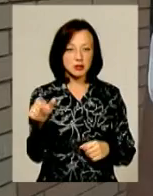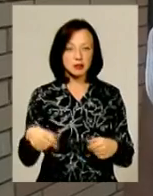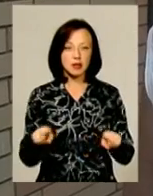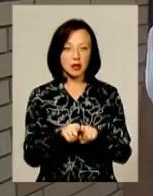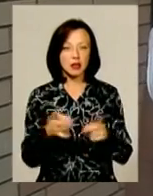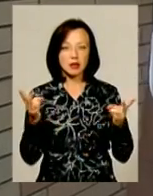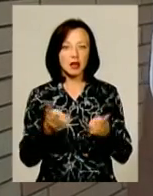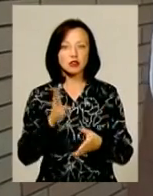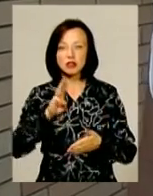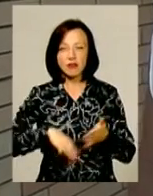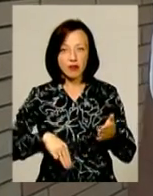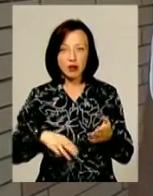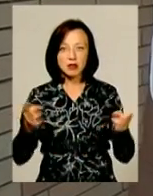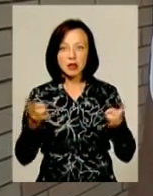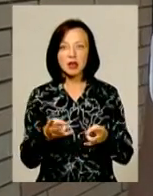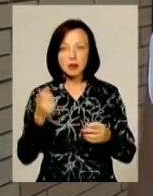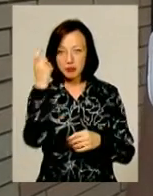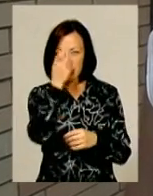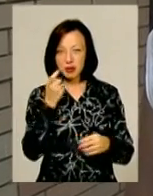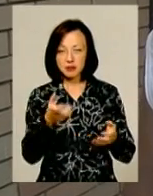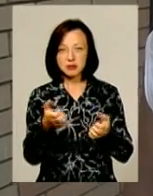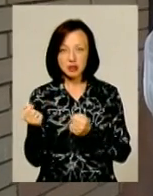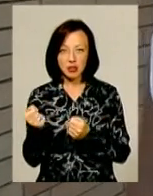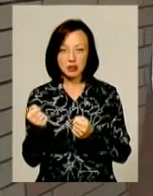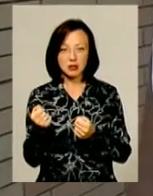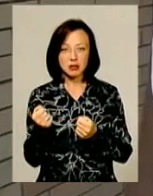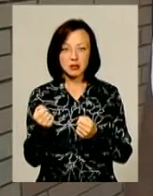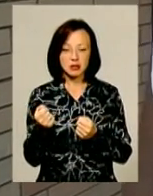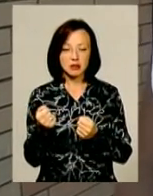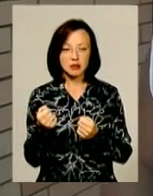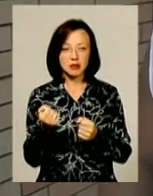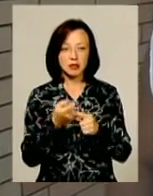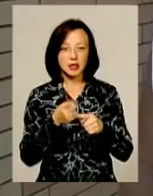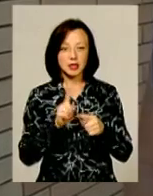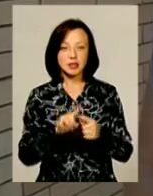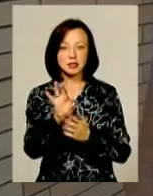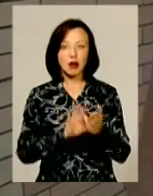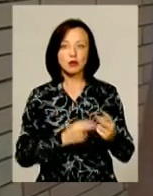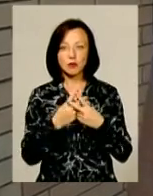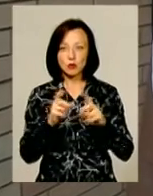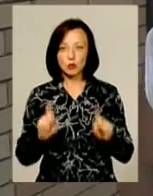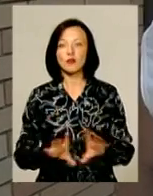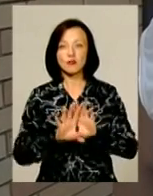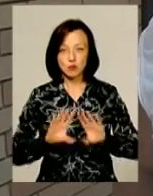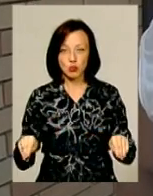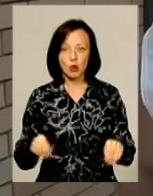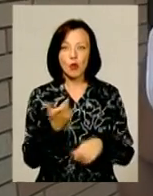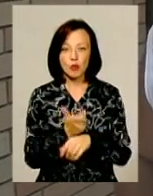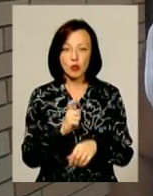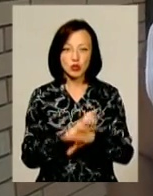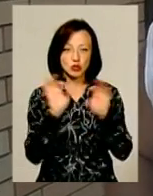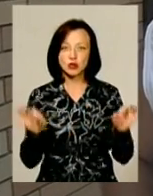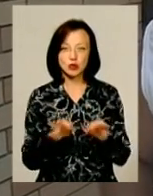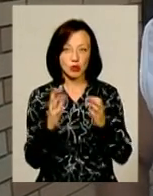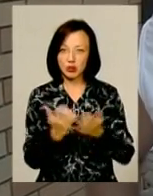треба не то, що штрафувати, а якщо п'яний взяли його, значить, за то місце і одразу в каталажку. Все. Більше тут нічого